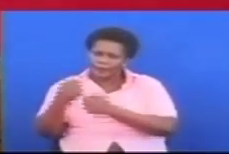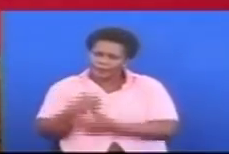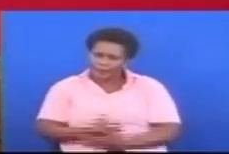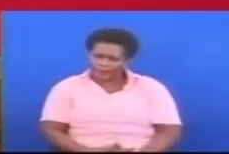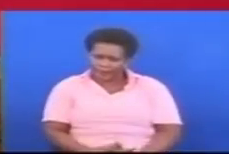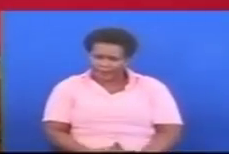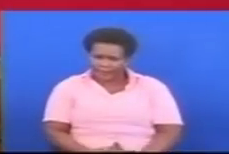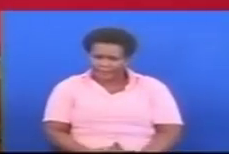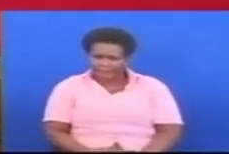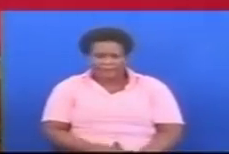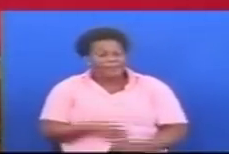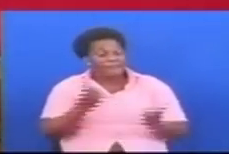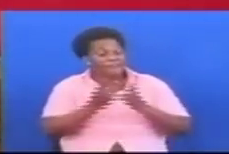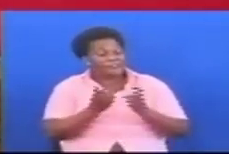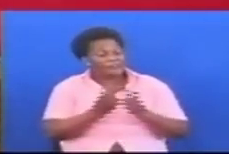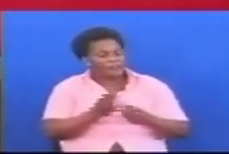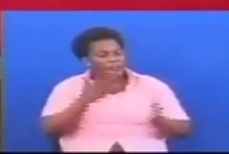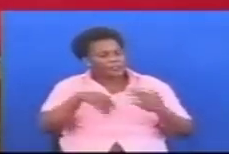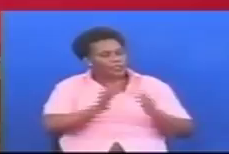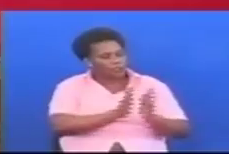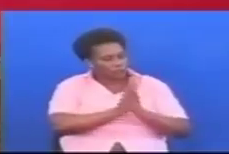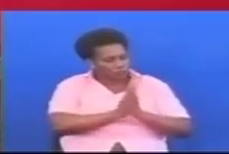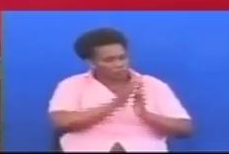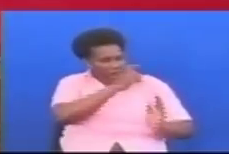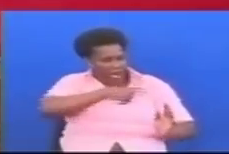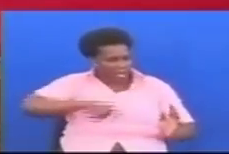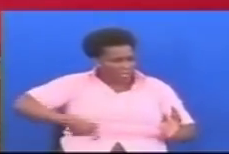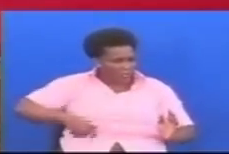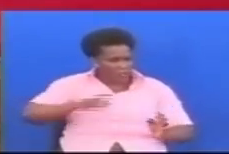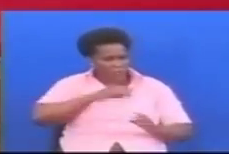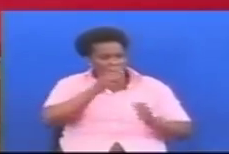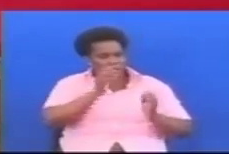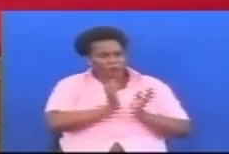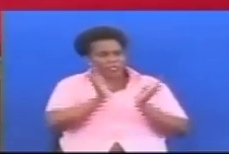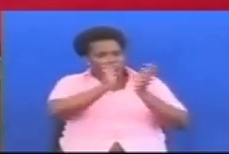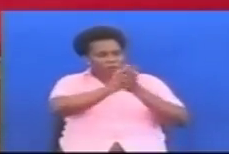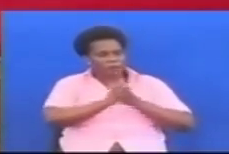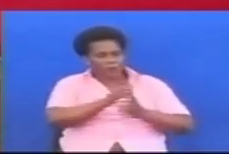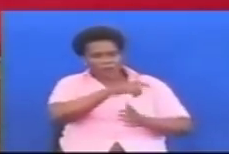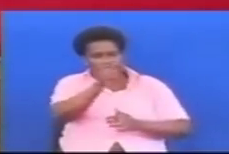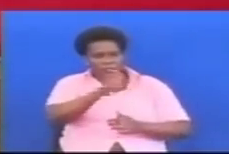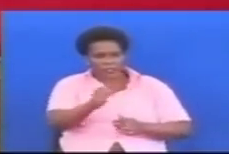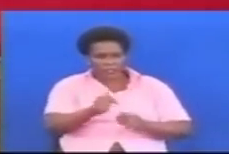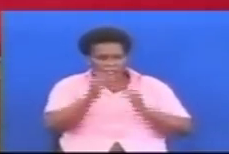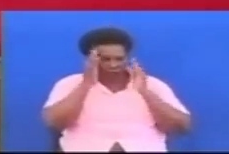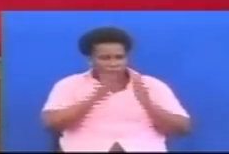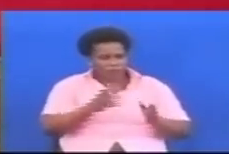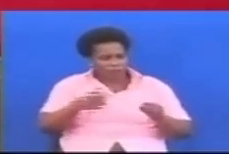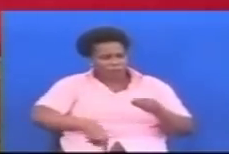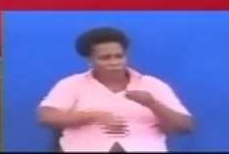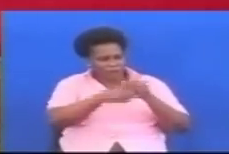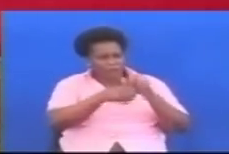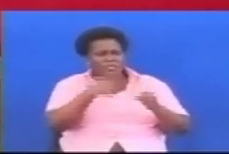Mheshimiwa Rais wetu mpendwa Dr. John Pombe Magufuli kwa kazi nzuri anayoifanya kizalendo ya kuwatumikia Watanzania.